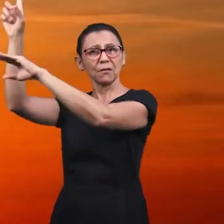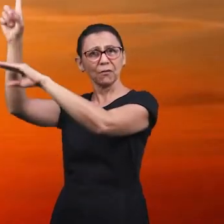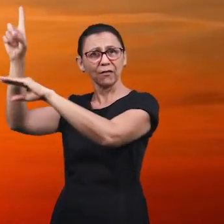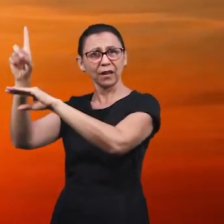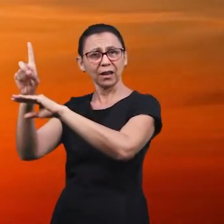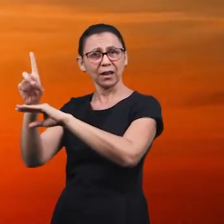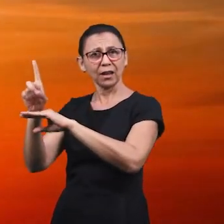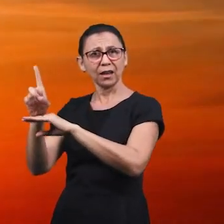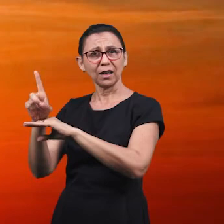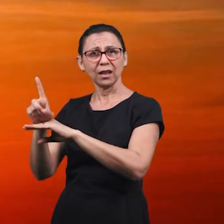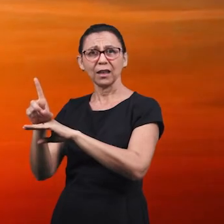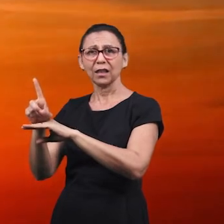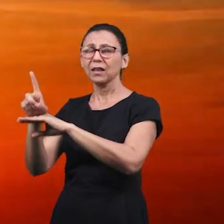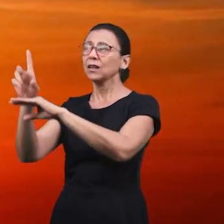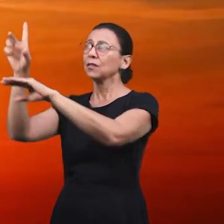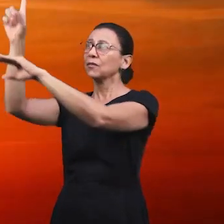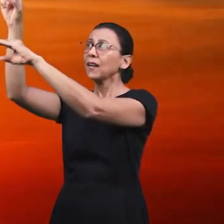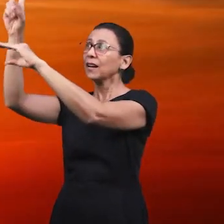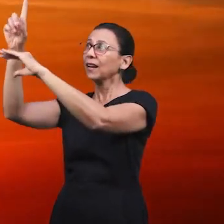Иисус грядет.